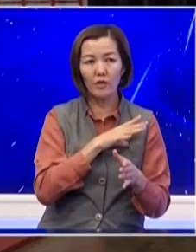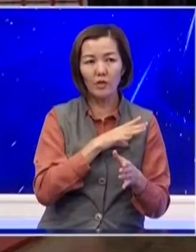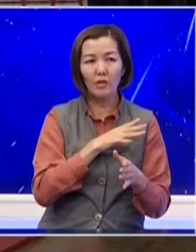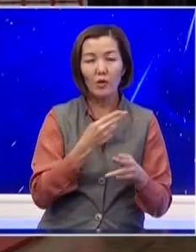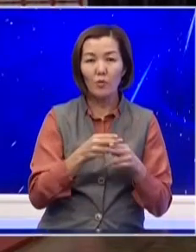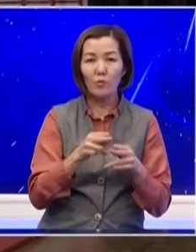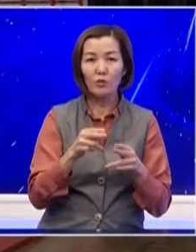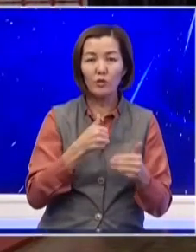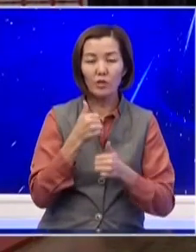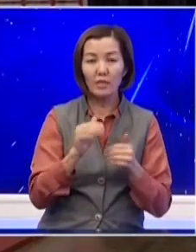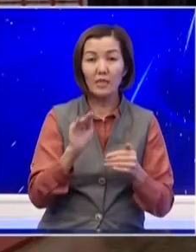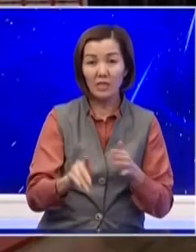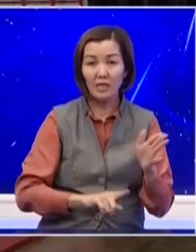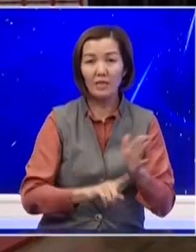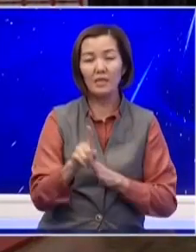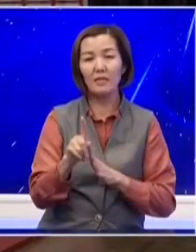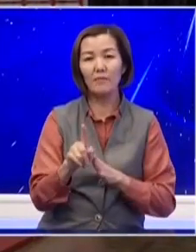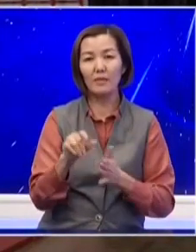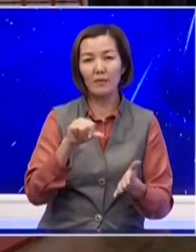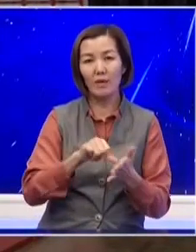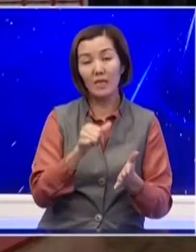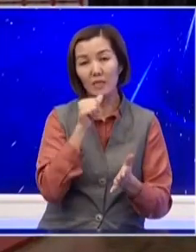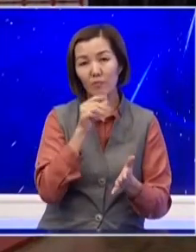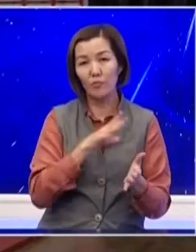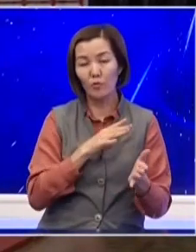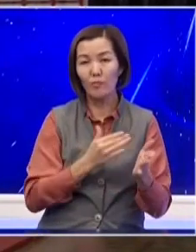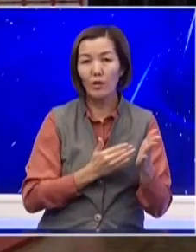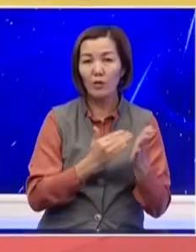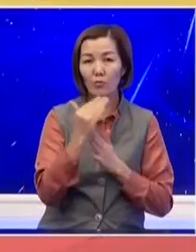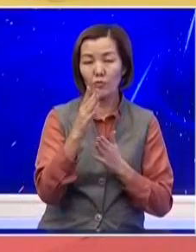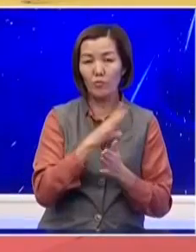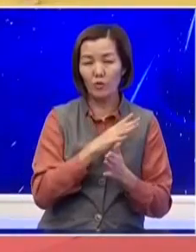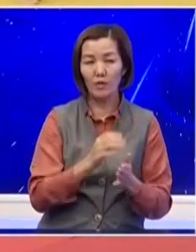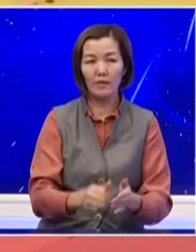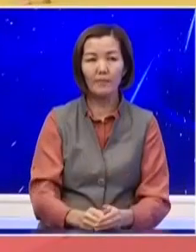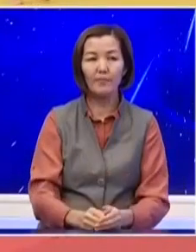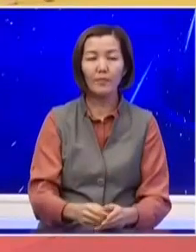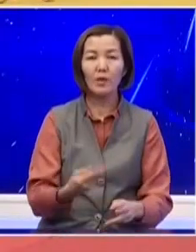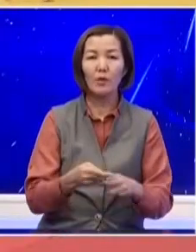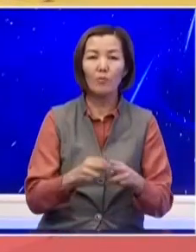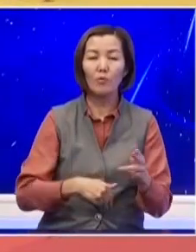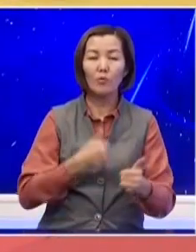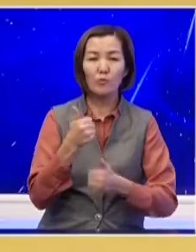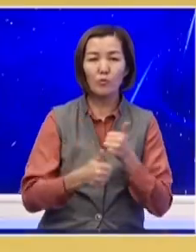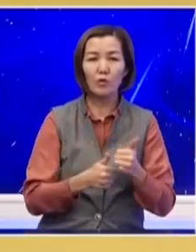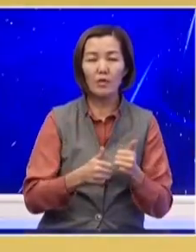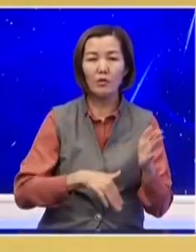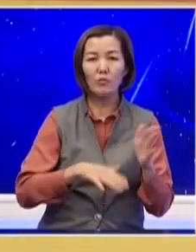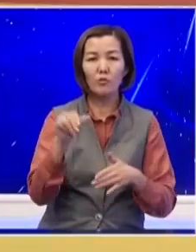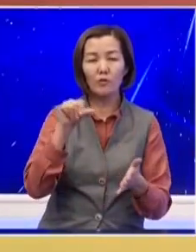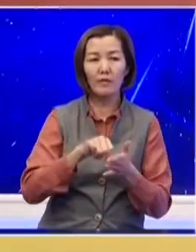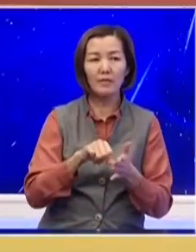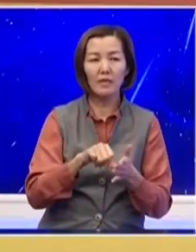жарыста кішкентайында күрескен бала еді. Сондай деңгей осы өсіп жатыр. Бұл турнирде үздік өнермен көзге түскен балуандардың